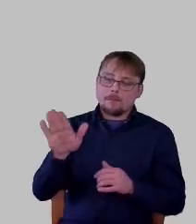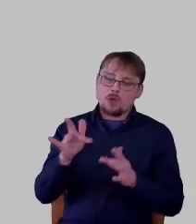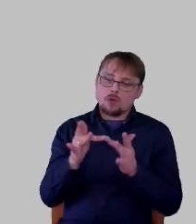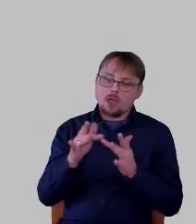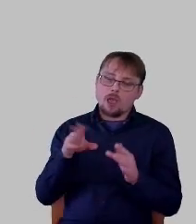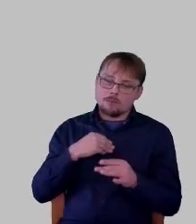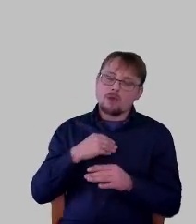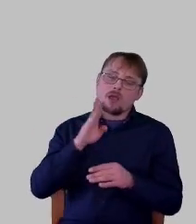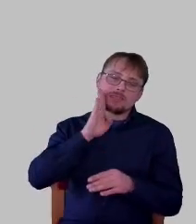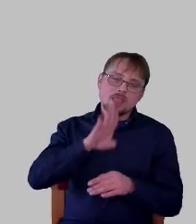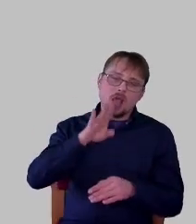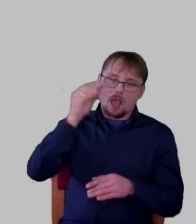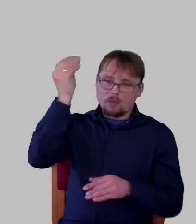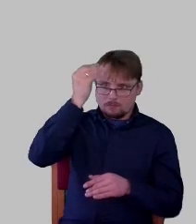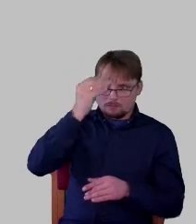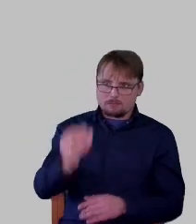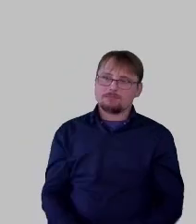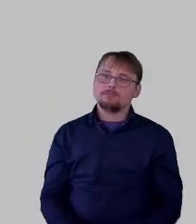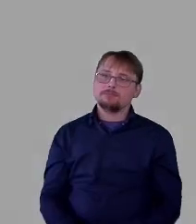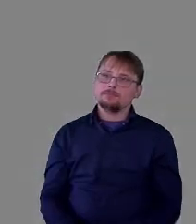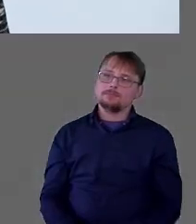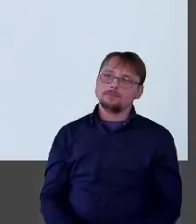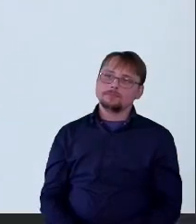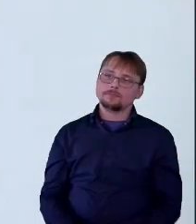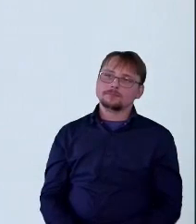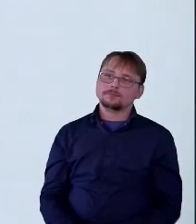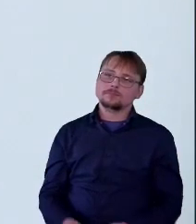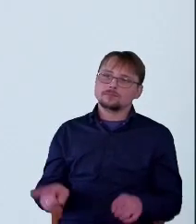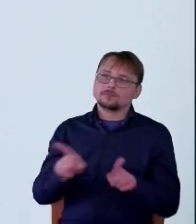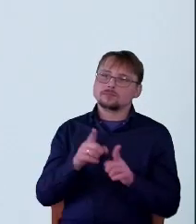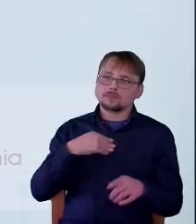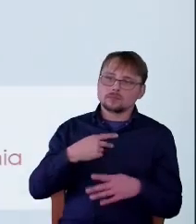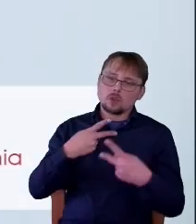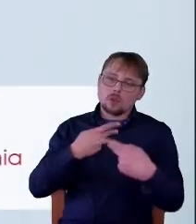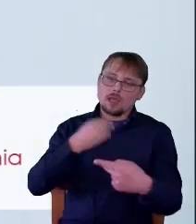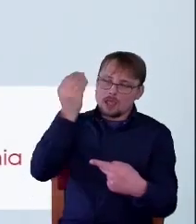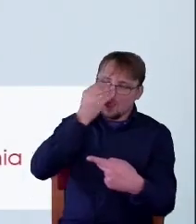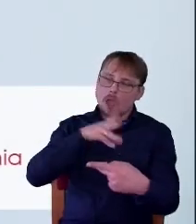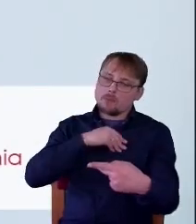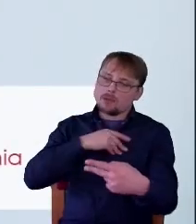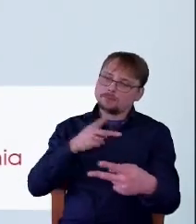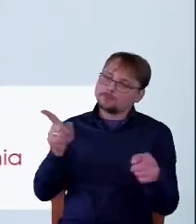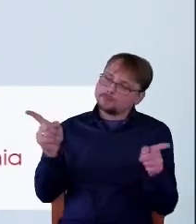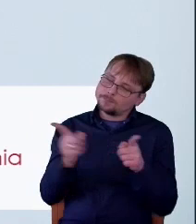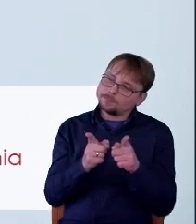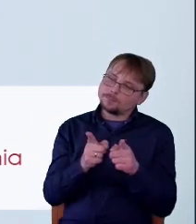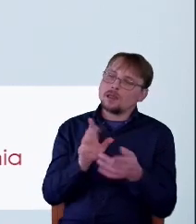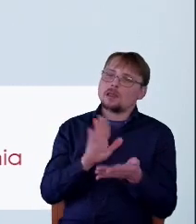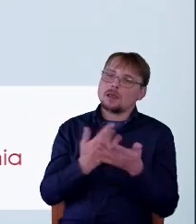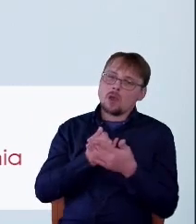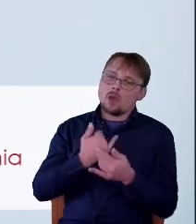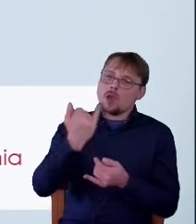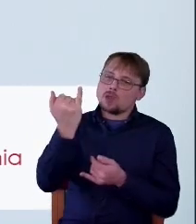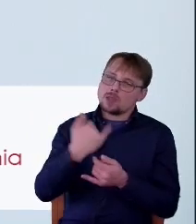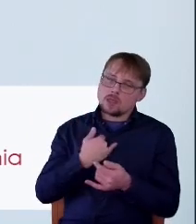kontynuować naukę. I to jest także możliwość skrócenia okresu nauki w przypadku uczniów, którzy są niedostosowani